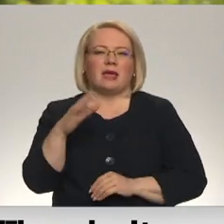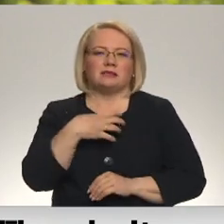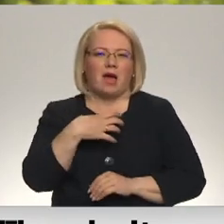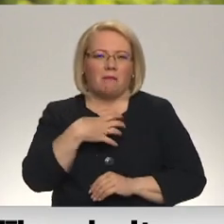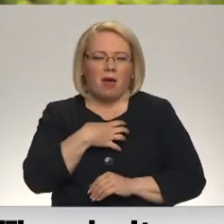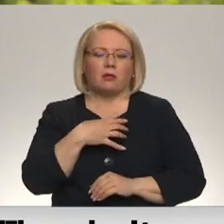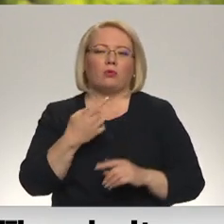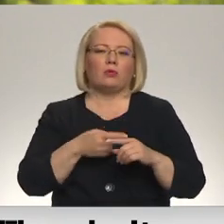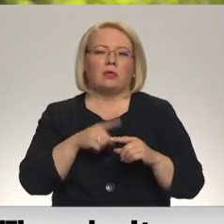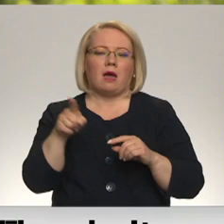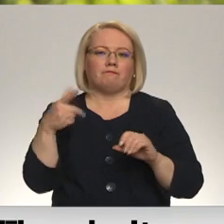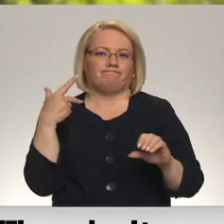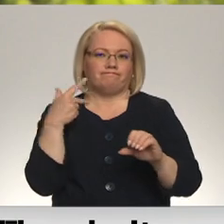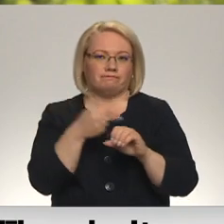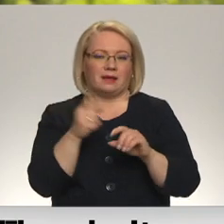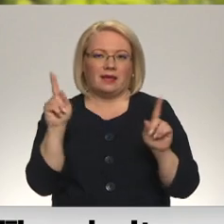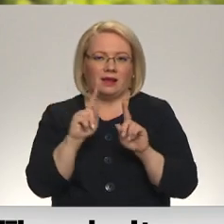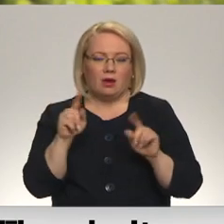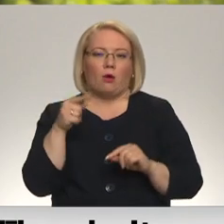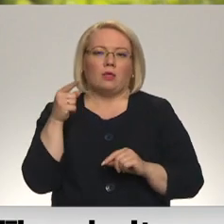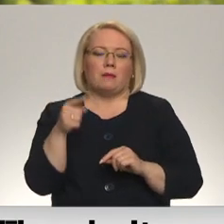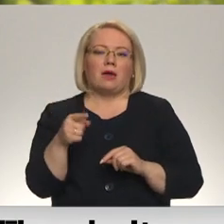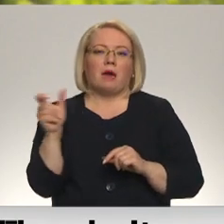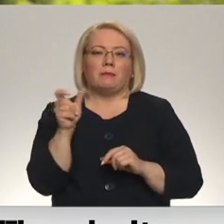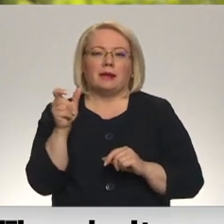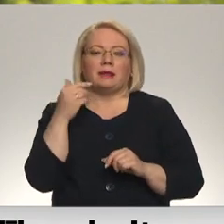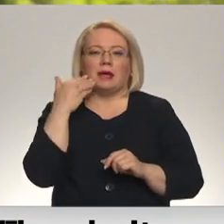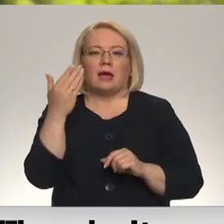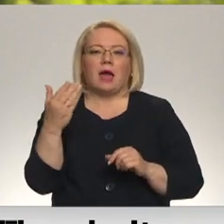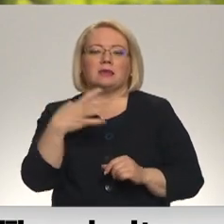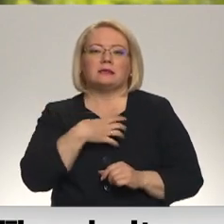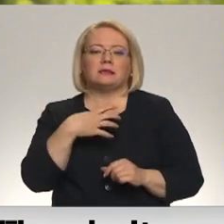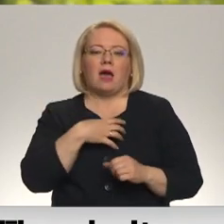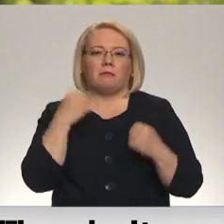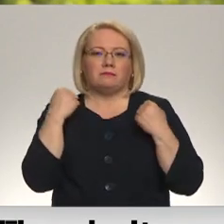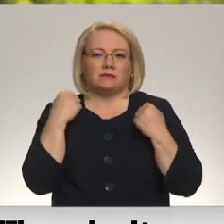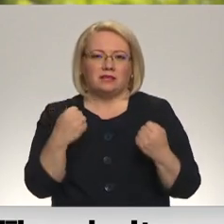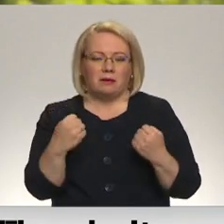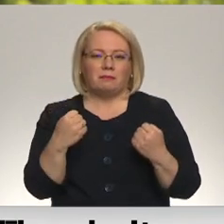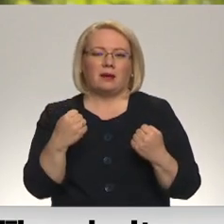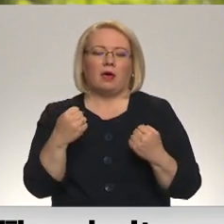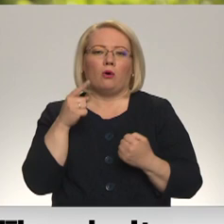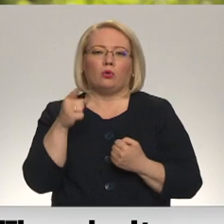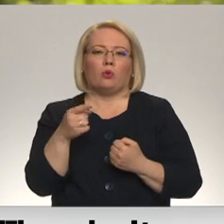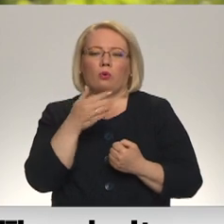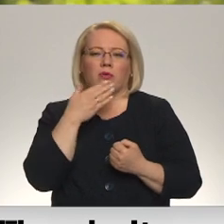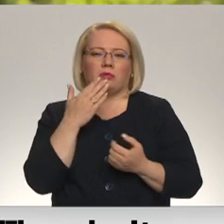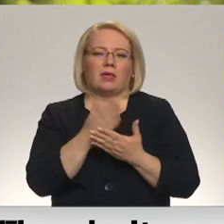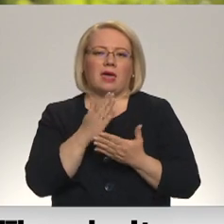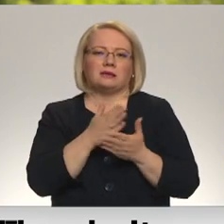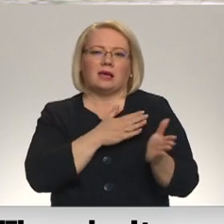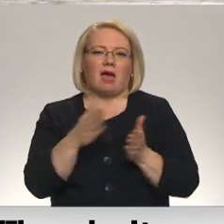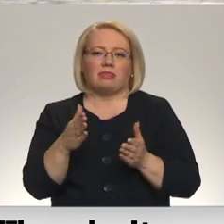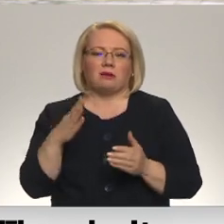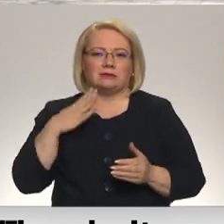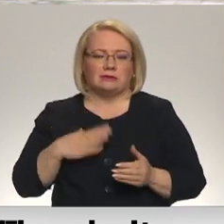Tā ideja, ka viņi ir pieejami un tenī brīdī, kad sāp vairāk nekā tu esi gatavs ciest, tas ir ļoti